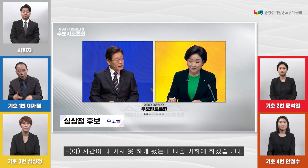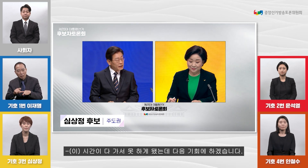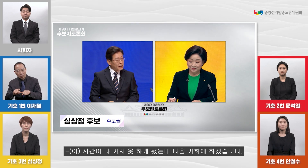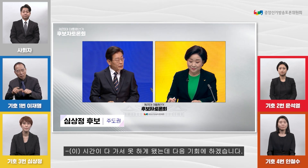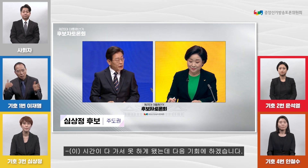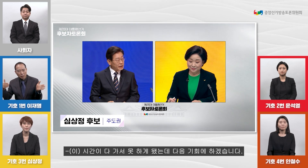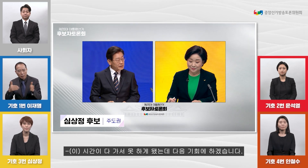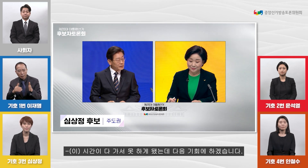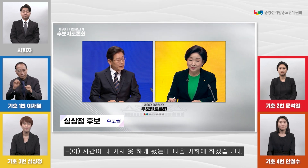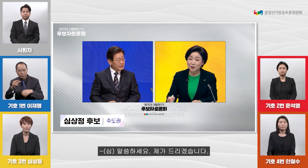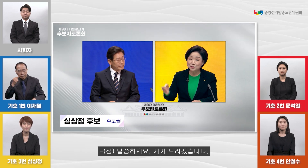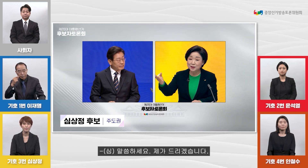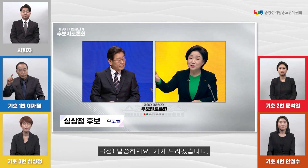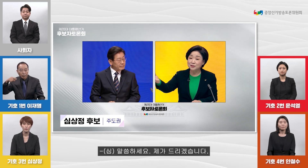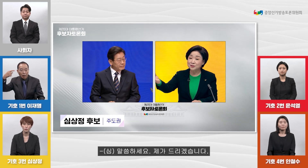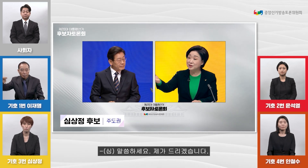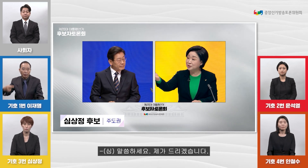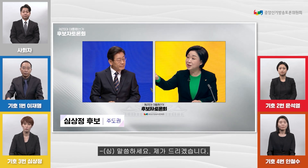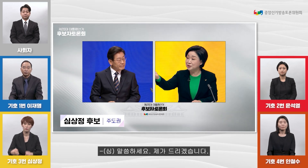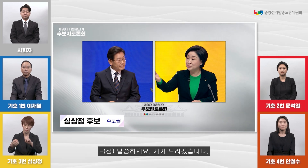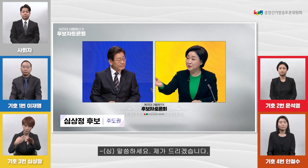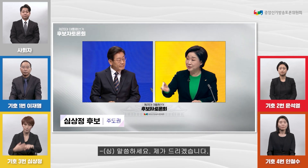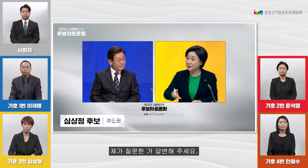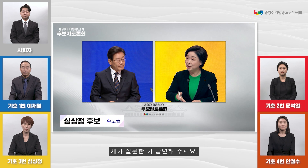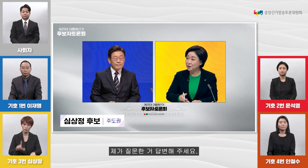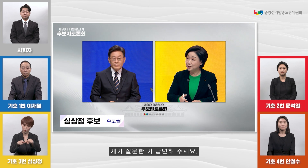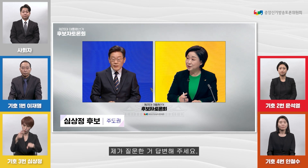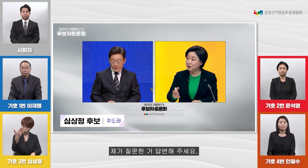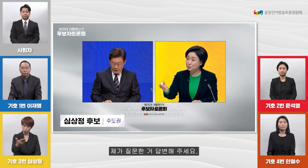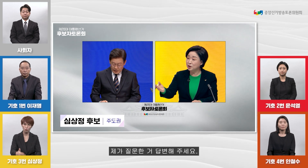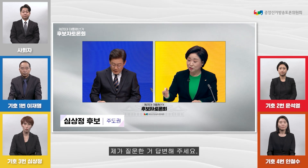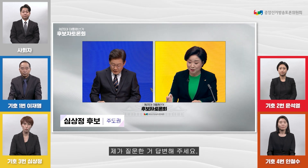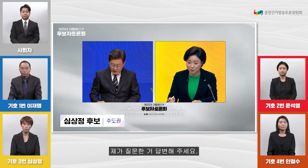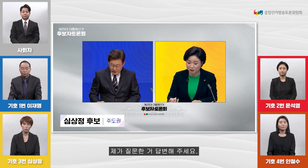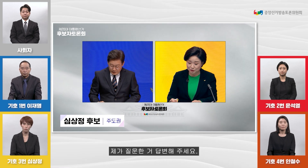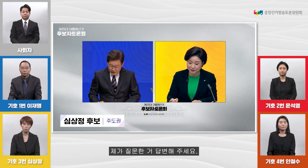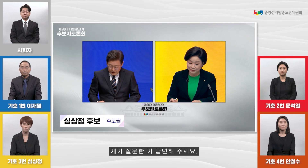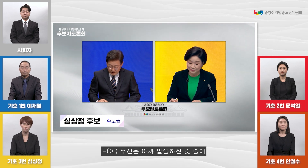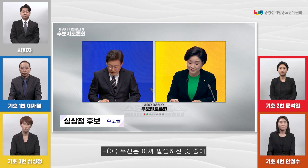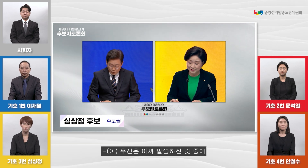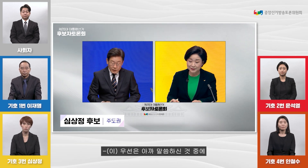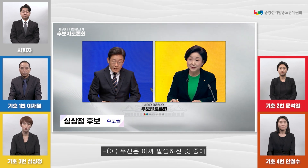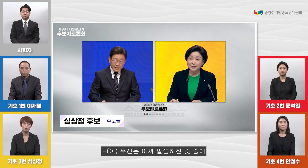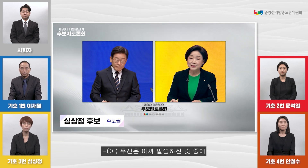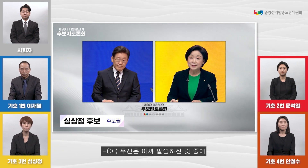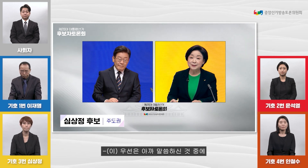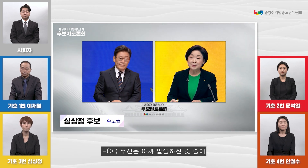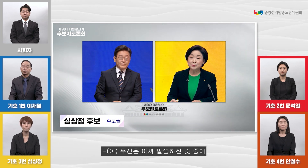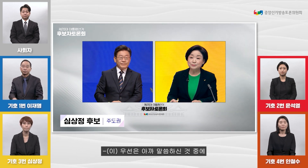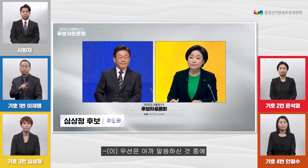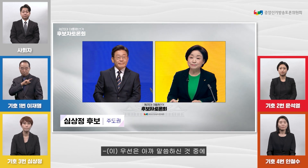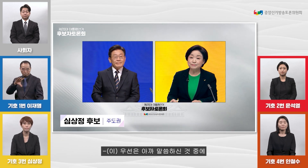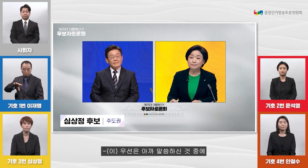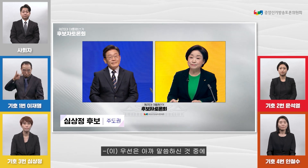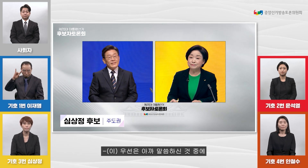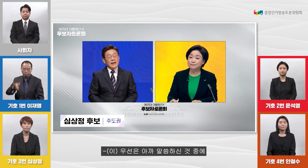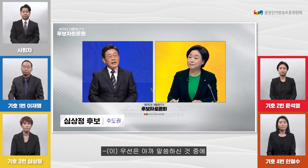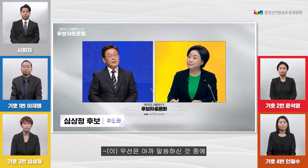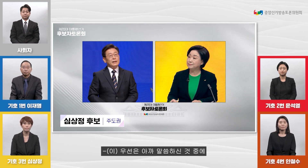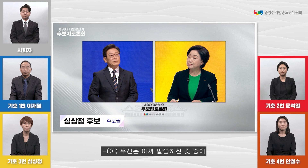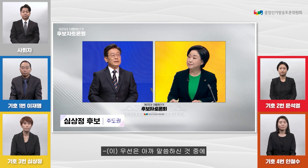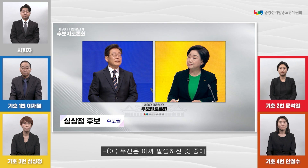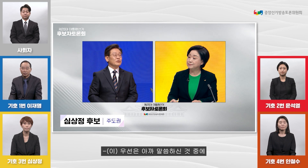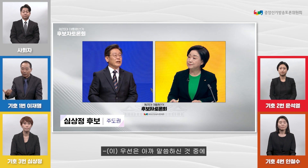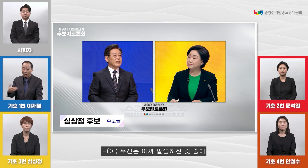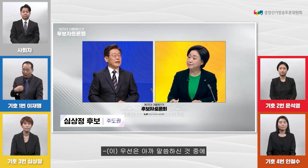못하게 됐는데 다음 기회에 하겠습니다. 말씀하세요. 제가 드리겠습니다. 네. 제가 질문한 거 답변해 주세요. 자, 우선은